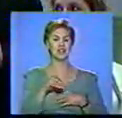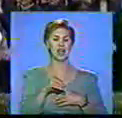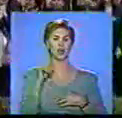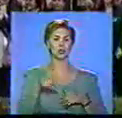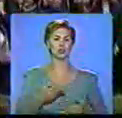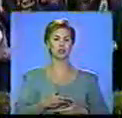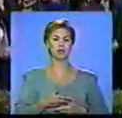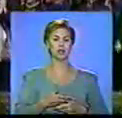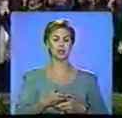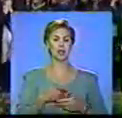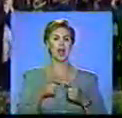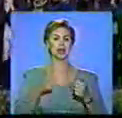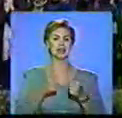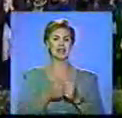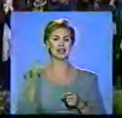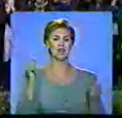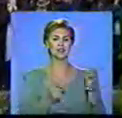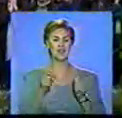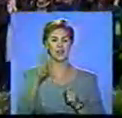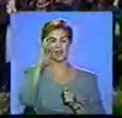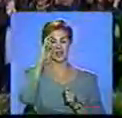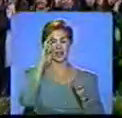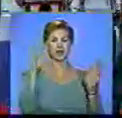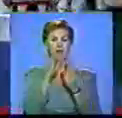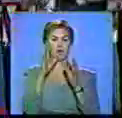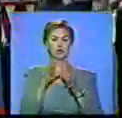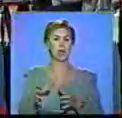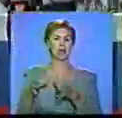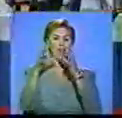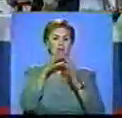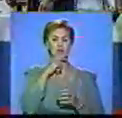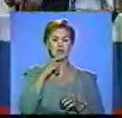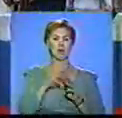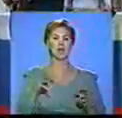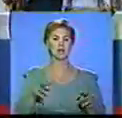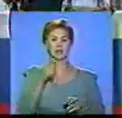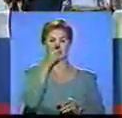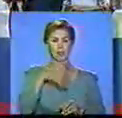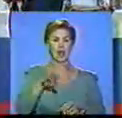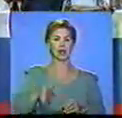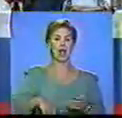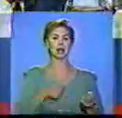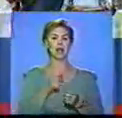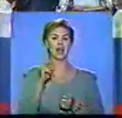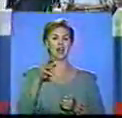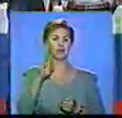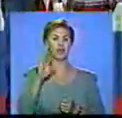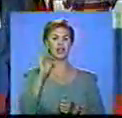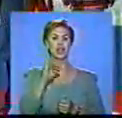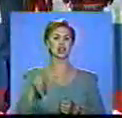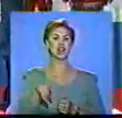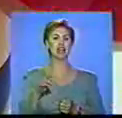железноводчан. Организаторы фестиваля – Федерация воздухоплавания России, правительство Ставропольского края, администрация Камелот и